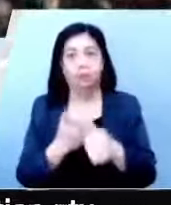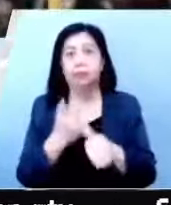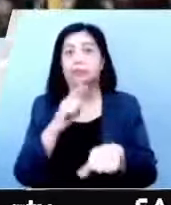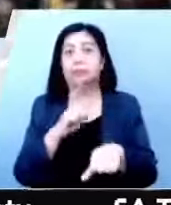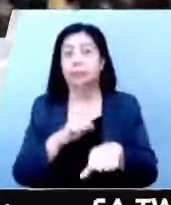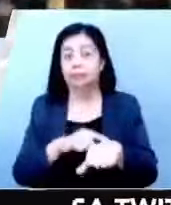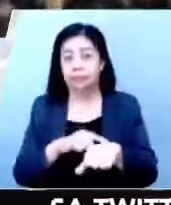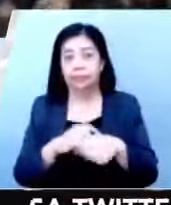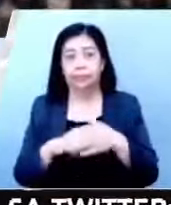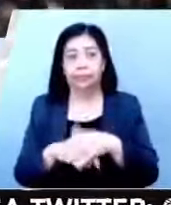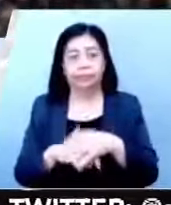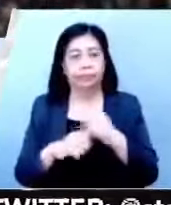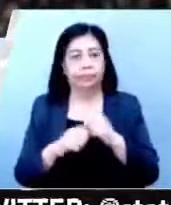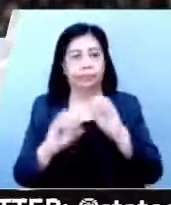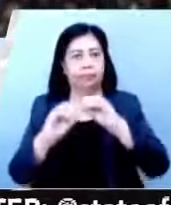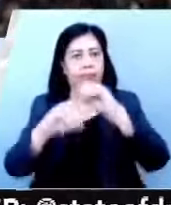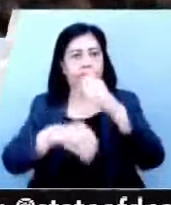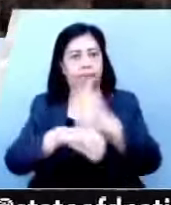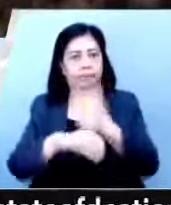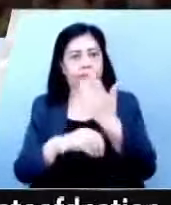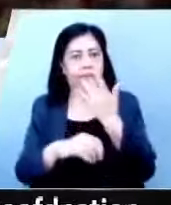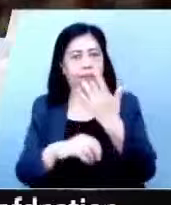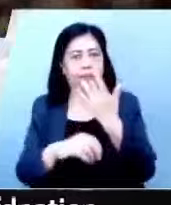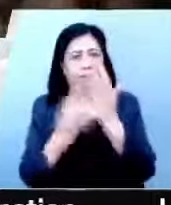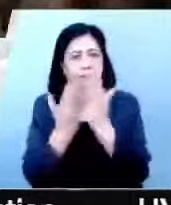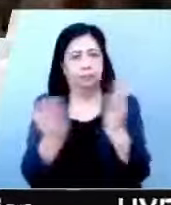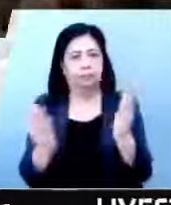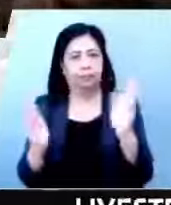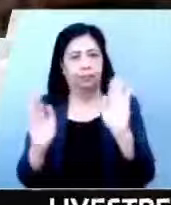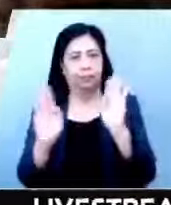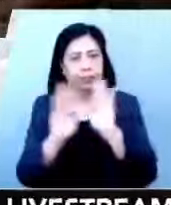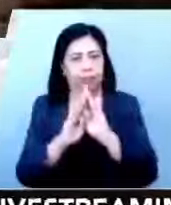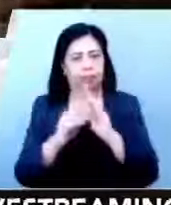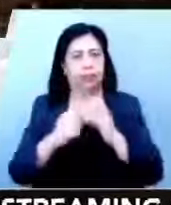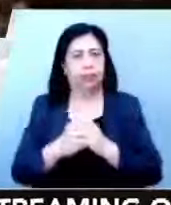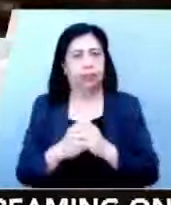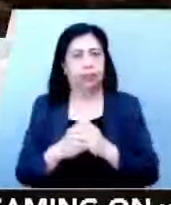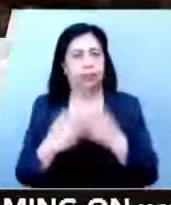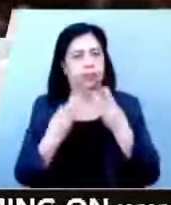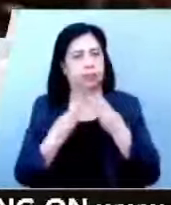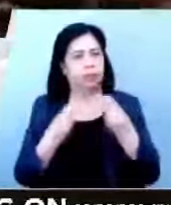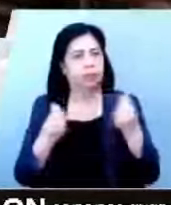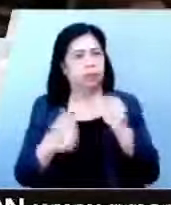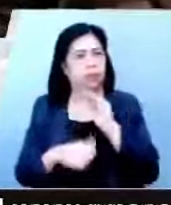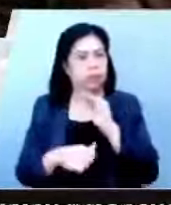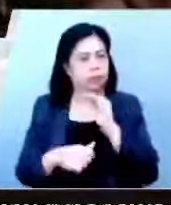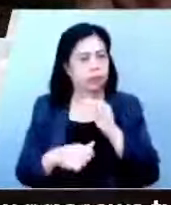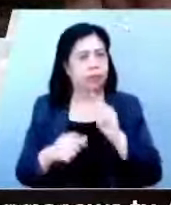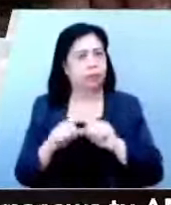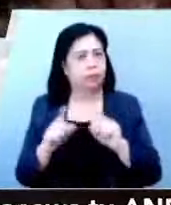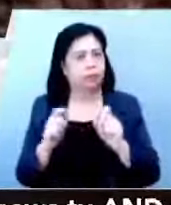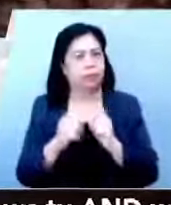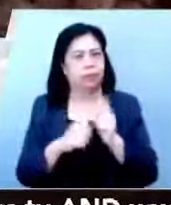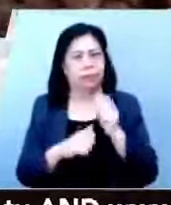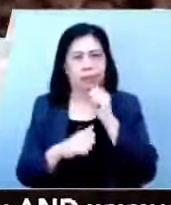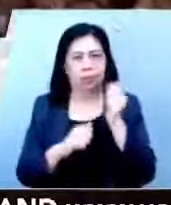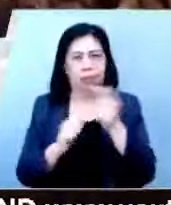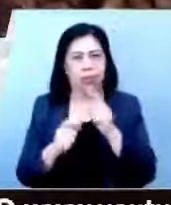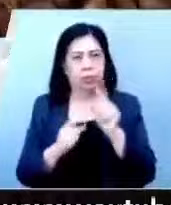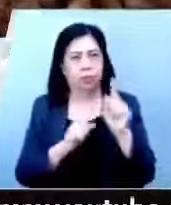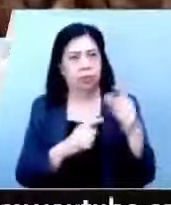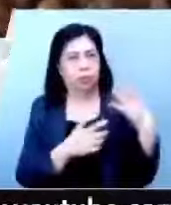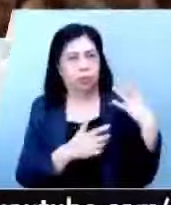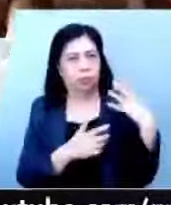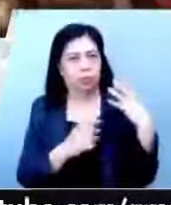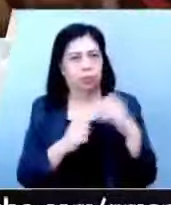ay inilagay sa glass enclosure na pawi raw ang pagod nila. Iyon nga lang, hindi lahat ng nag-abang ay